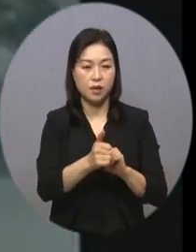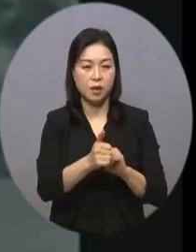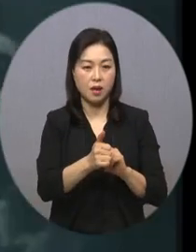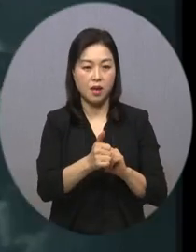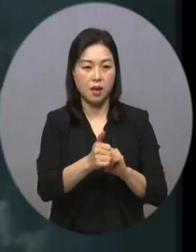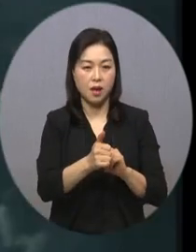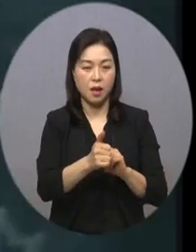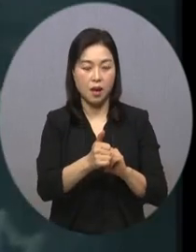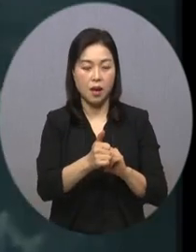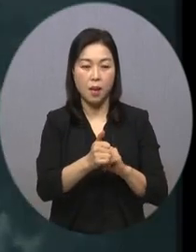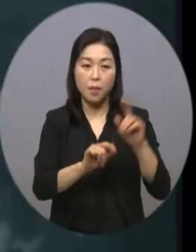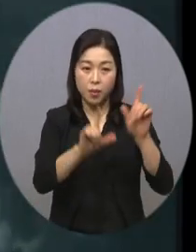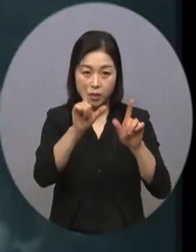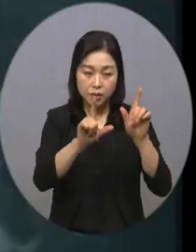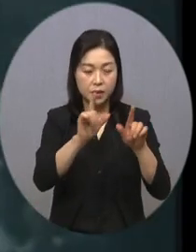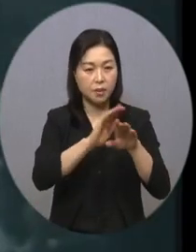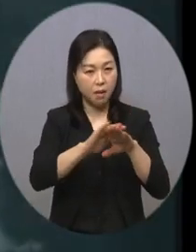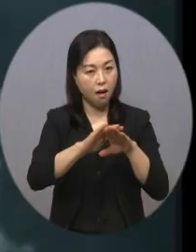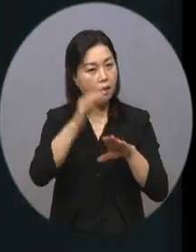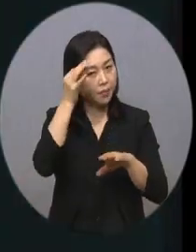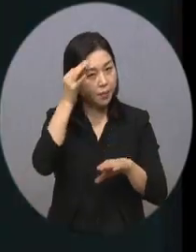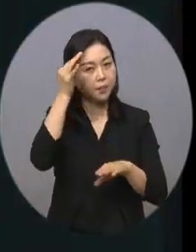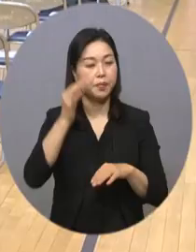위상을 새삼 떠오르게 했습니다.